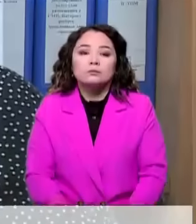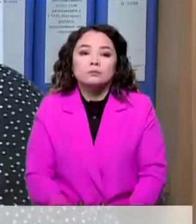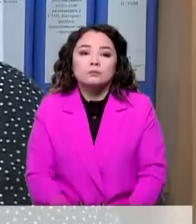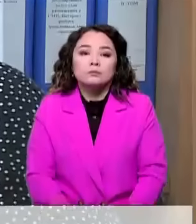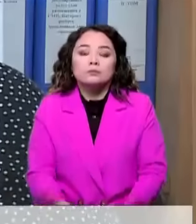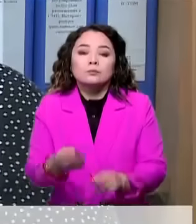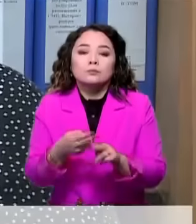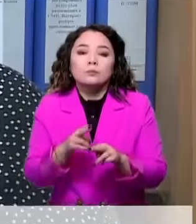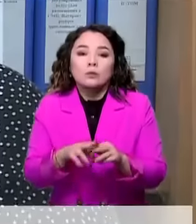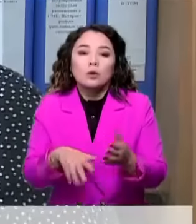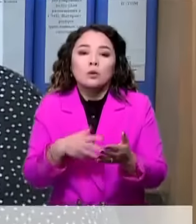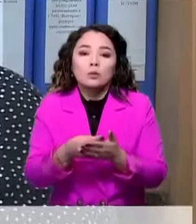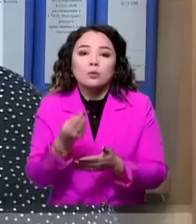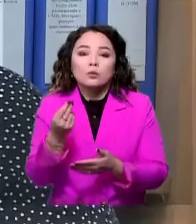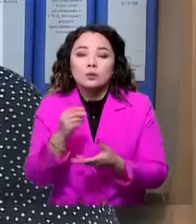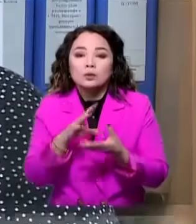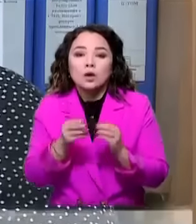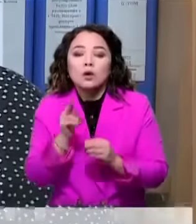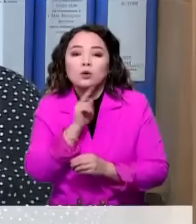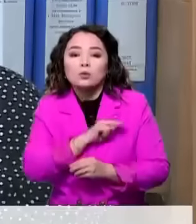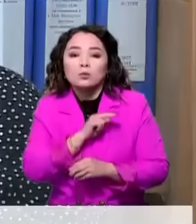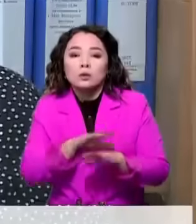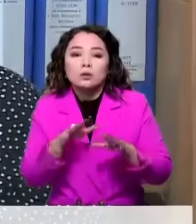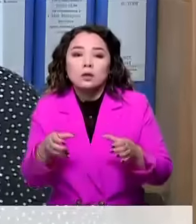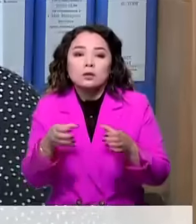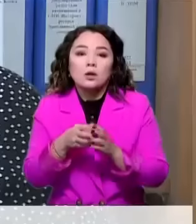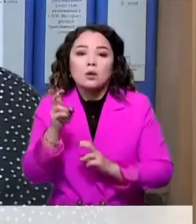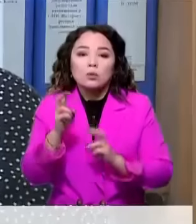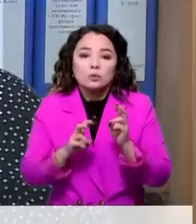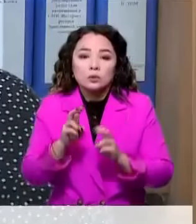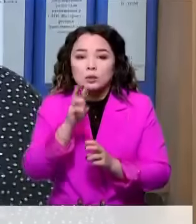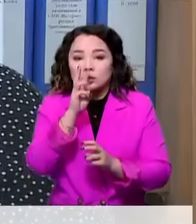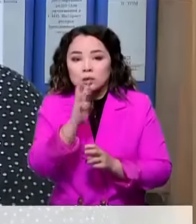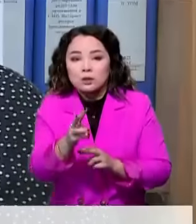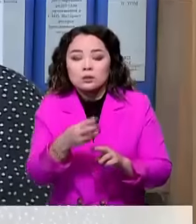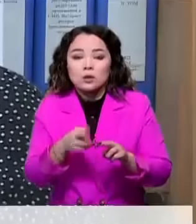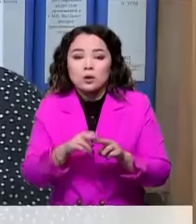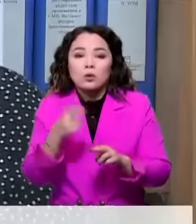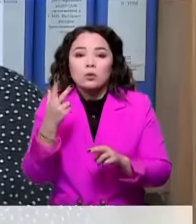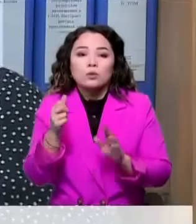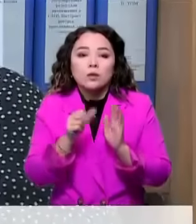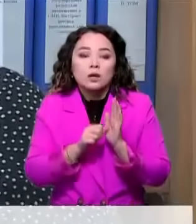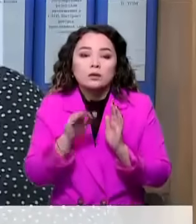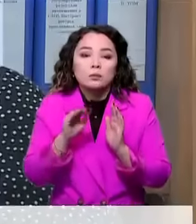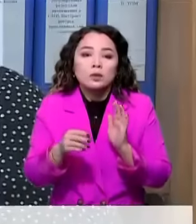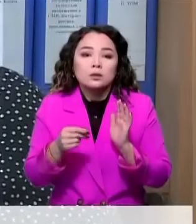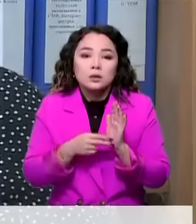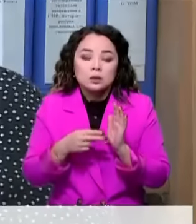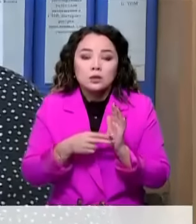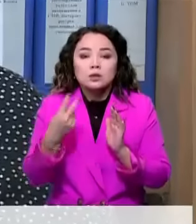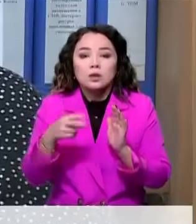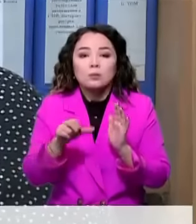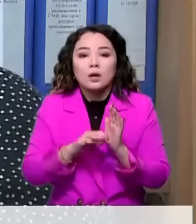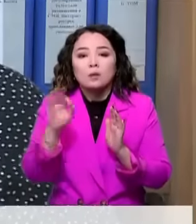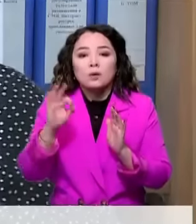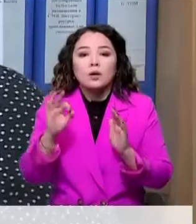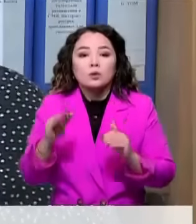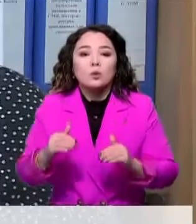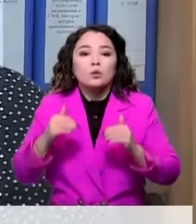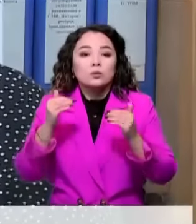бойынша жұмысшылардың өндірістік персонал жұмысшыларының жалақысы 306 мың теңгеге, яғни 26%-ға